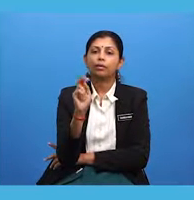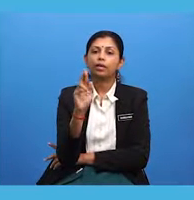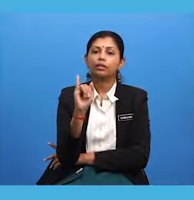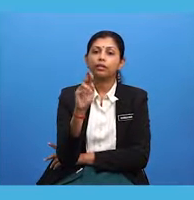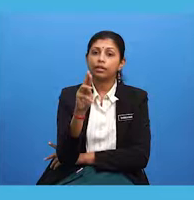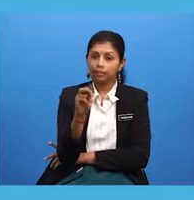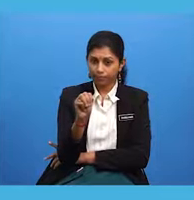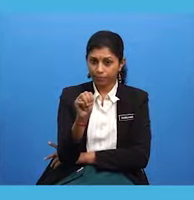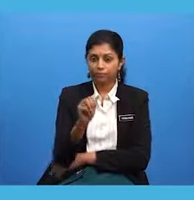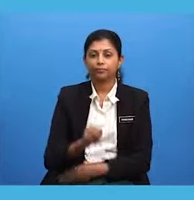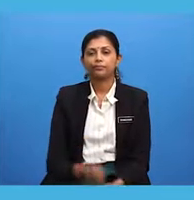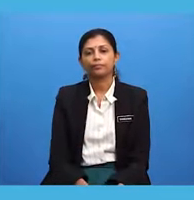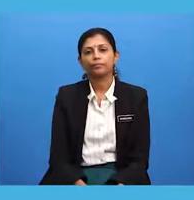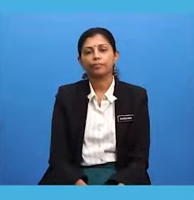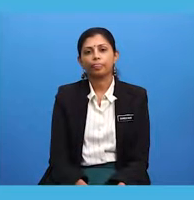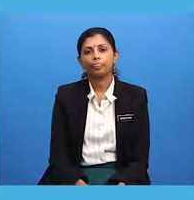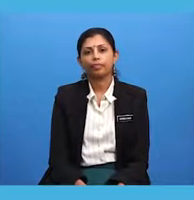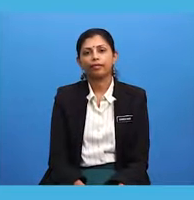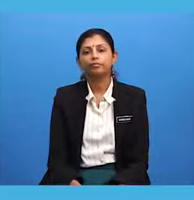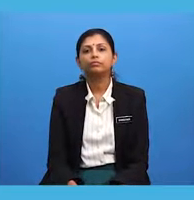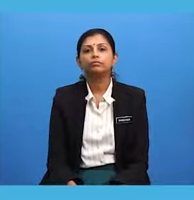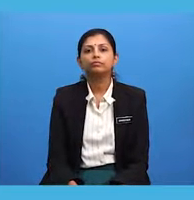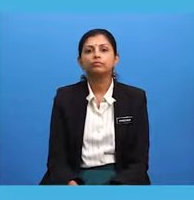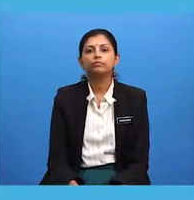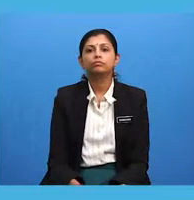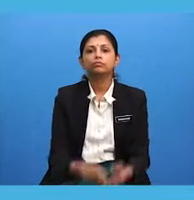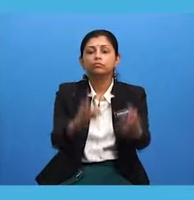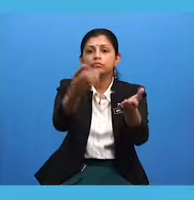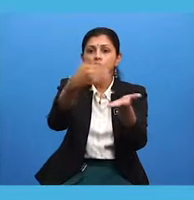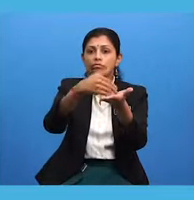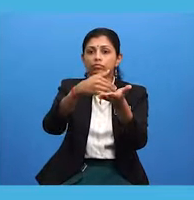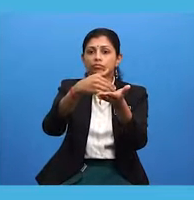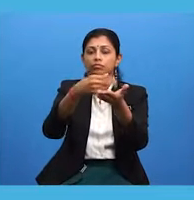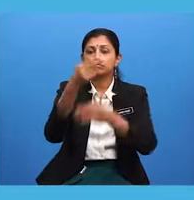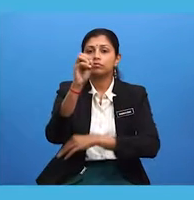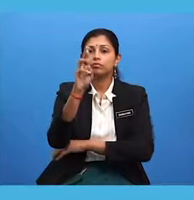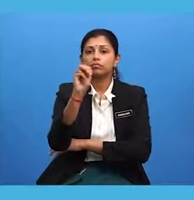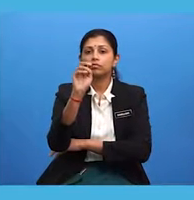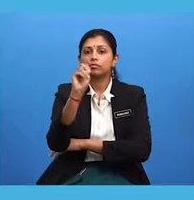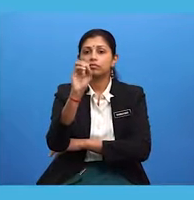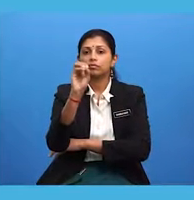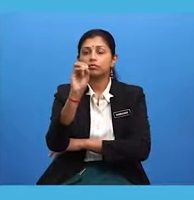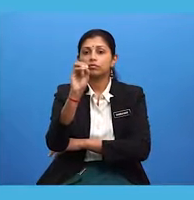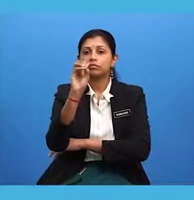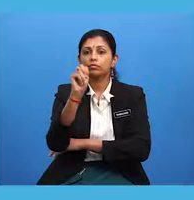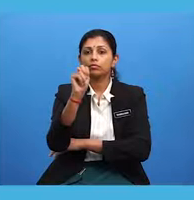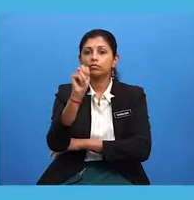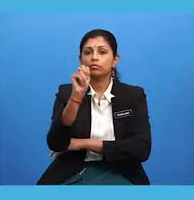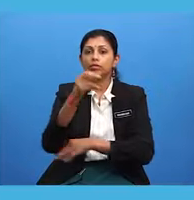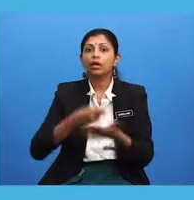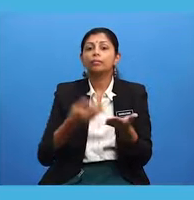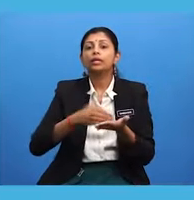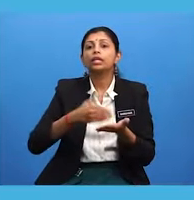endometrium. E, ada satu lagi hormon. Murid-murid ingat, apakah lagi hormon